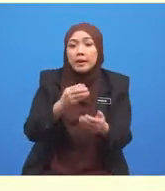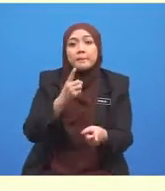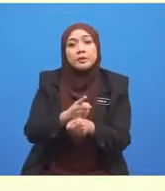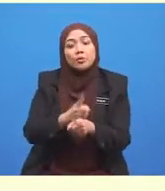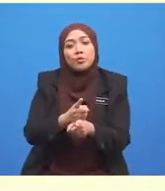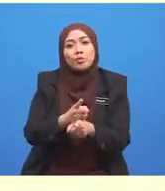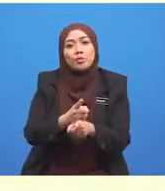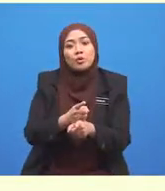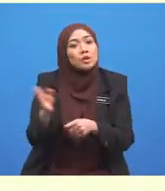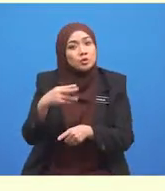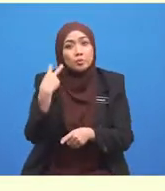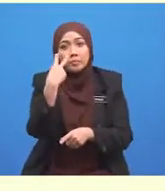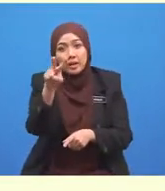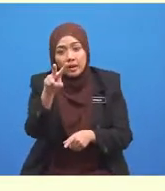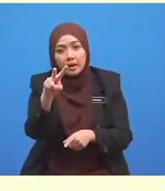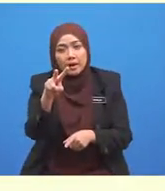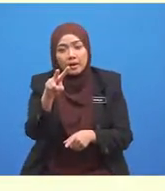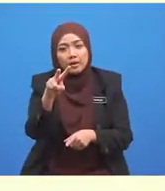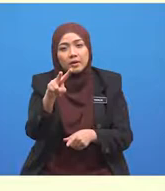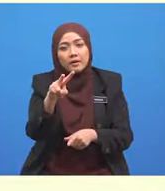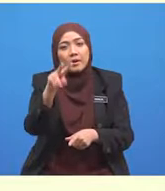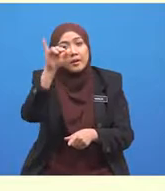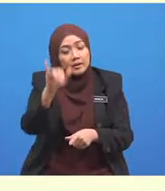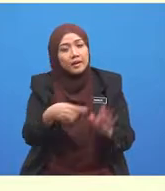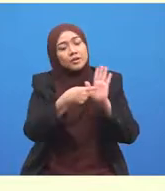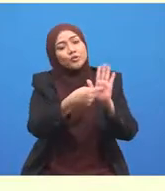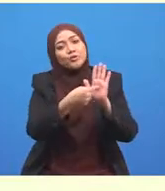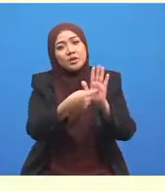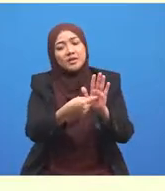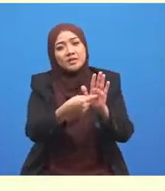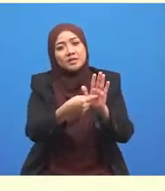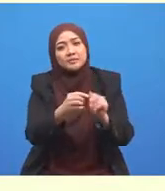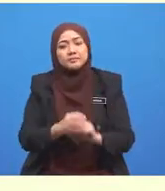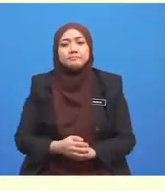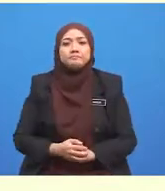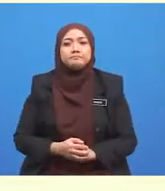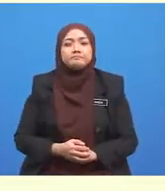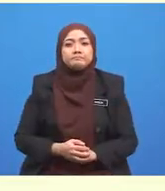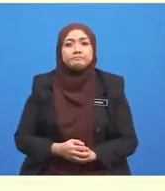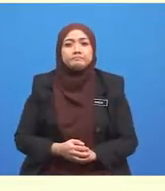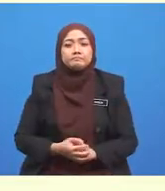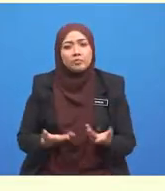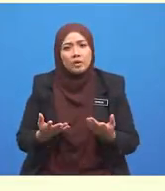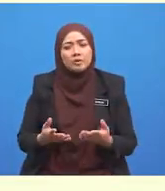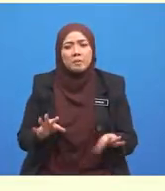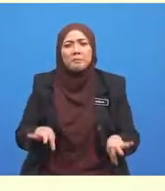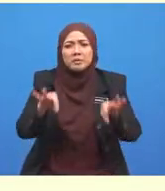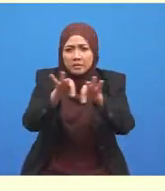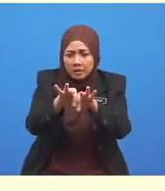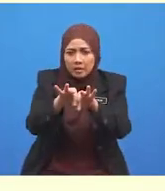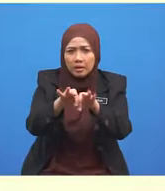Paparan ini menunjukkan kepentingan merancang dan mengurus wang secara